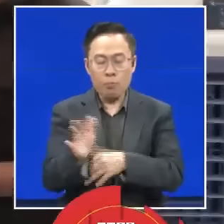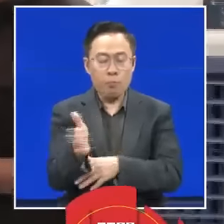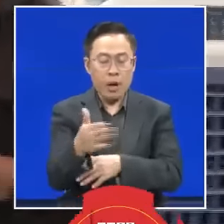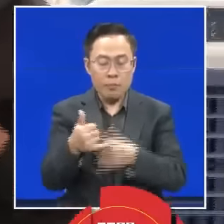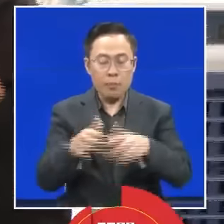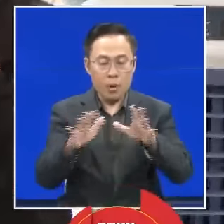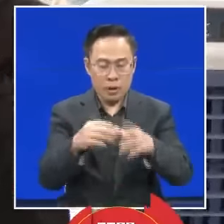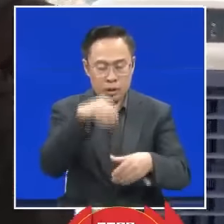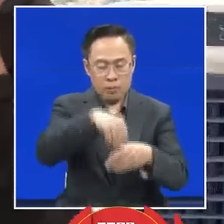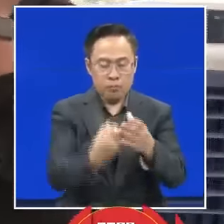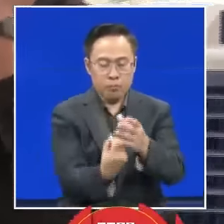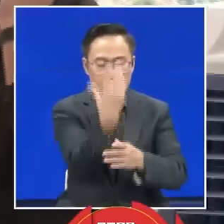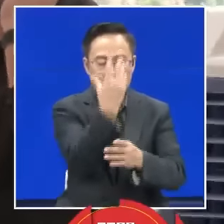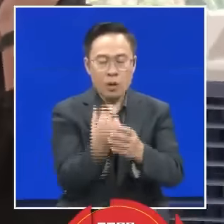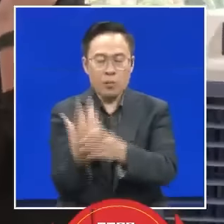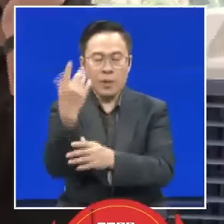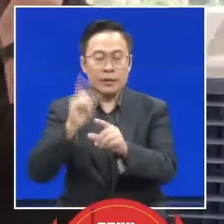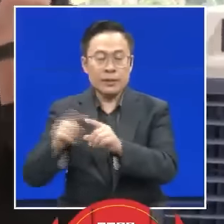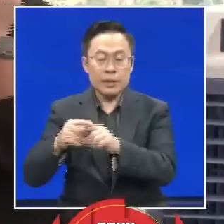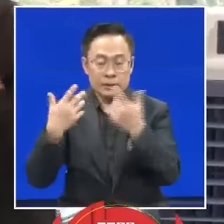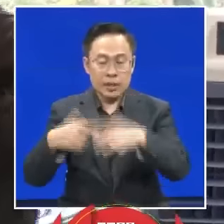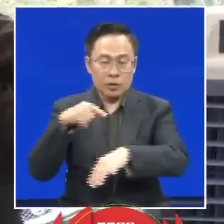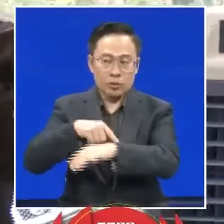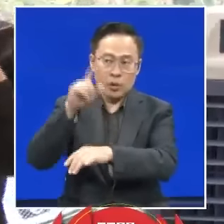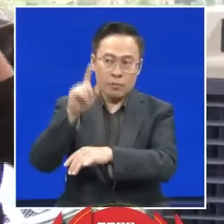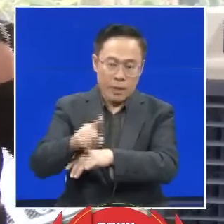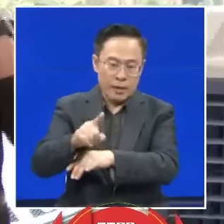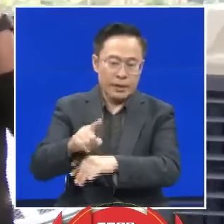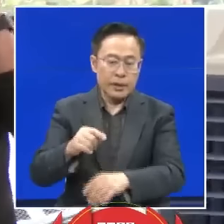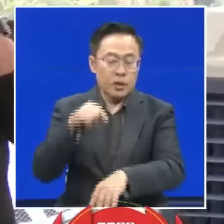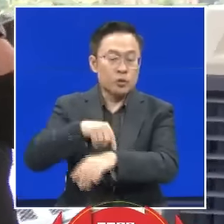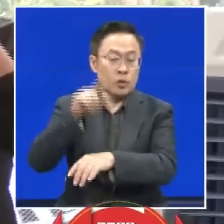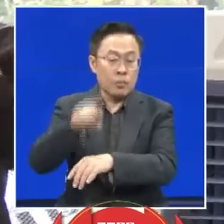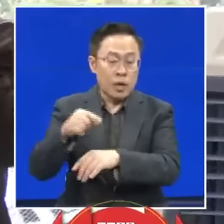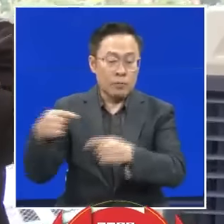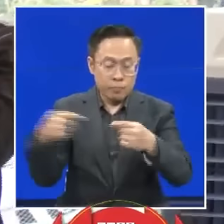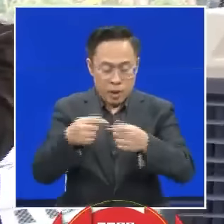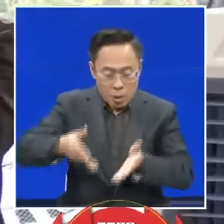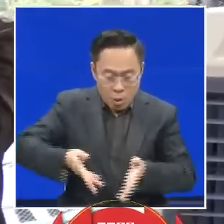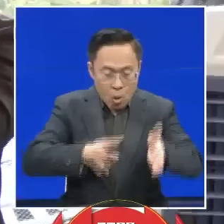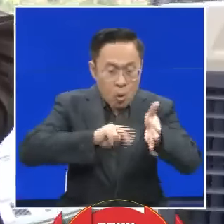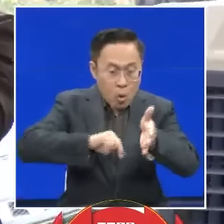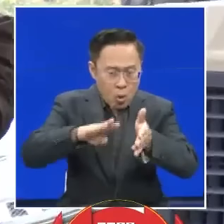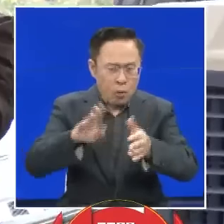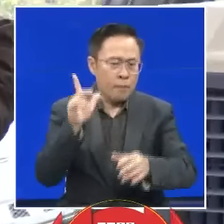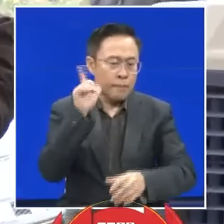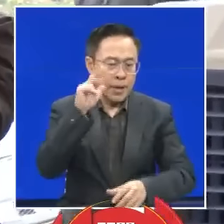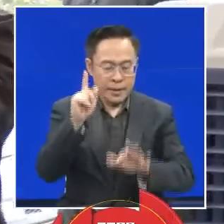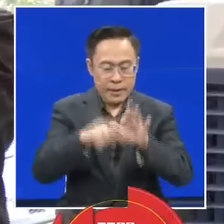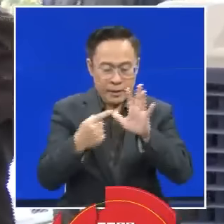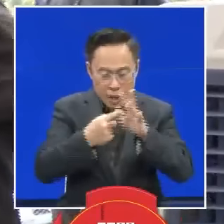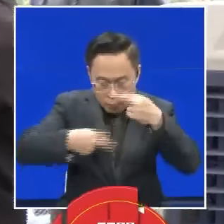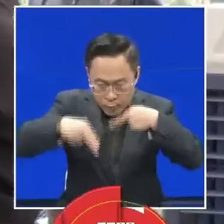กต้นรวงพึ่งนะครับและในช่วงบ่ายก็จะเดินทางต่อไปที่คลองแม่ข่าเพื่อชมการพัฒนาพื้นที่หลังจากที่ผ่านมา